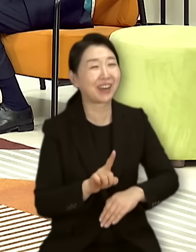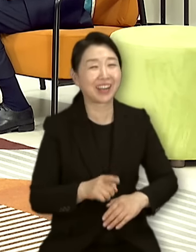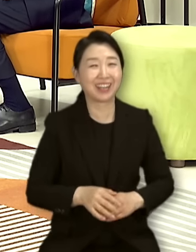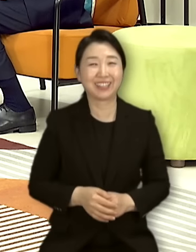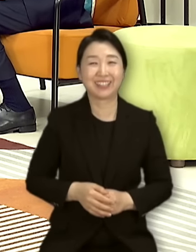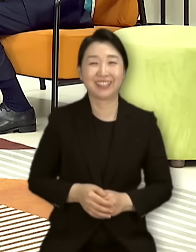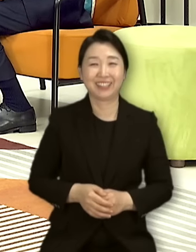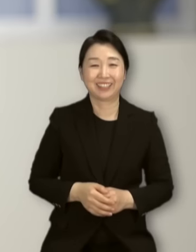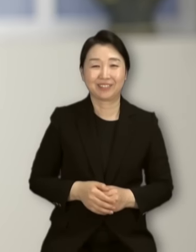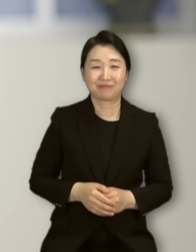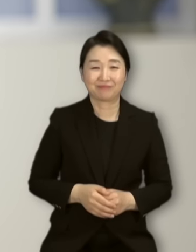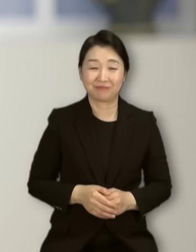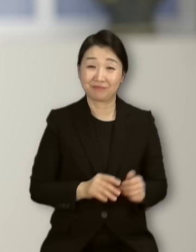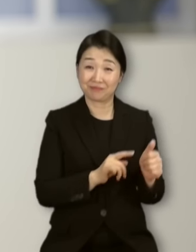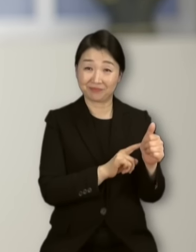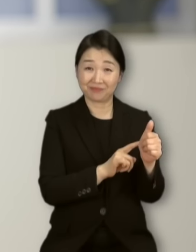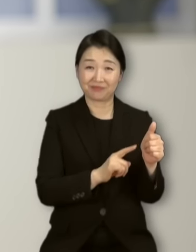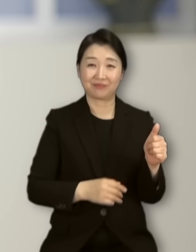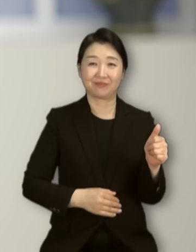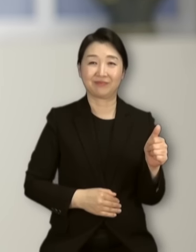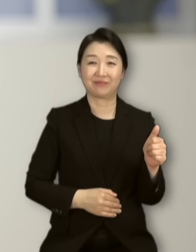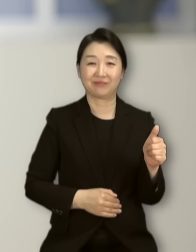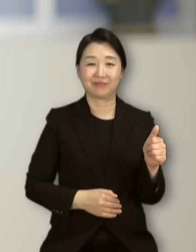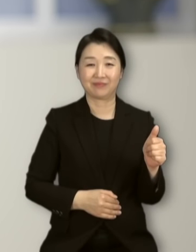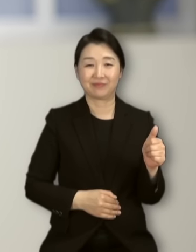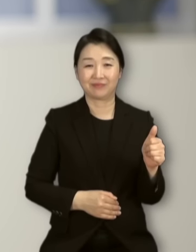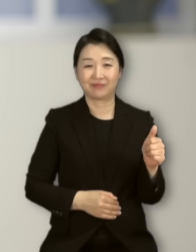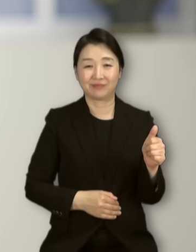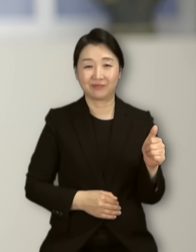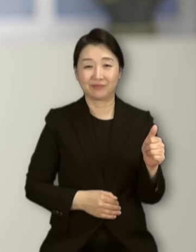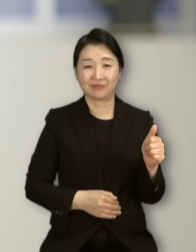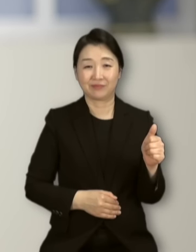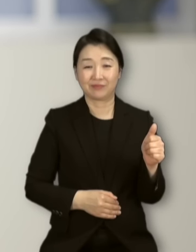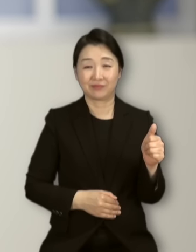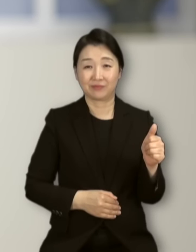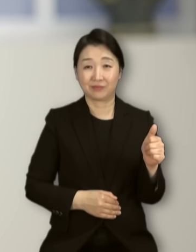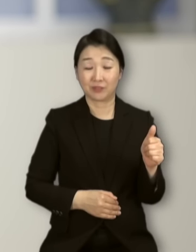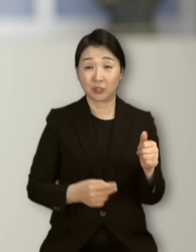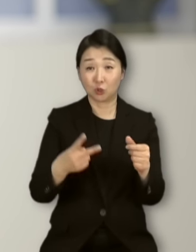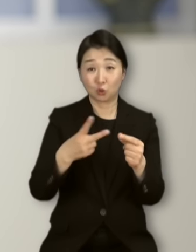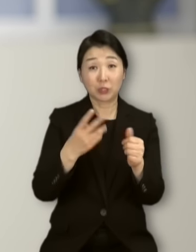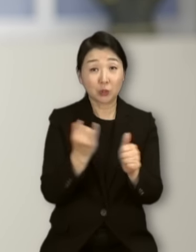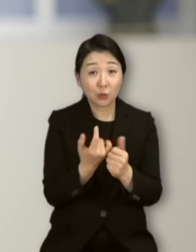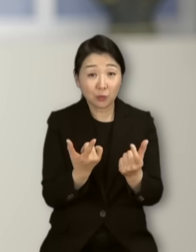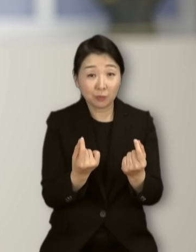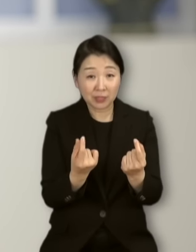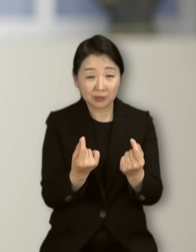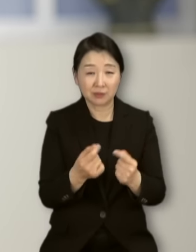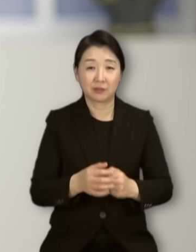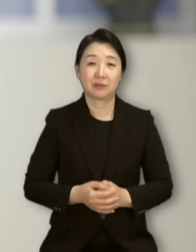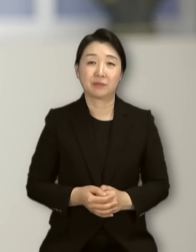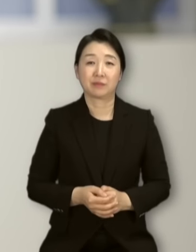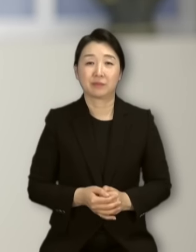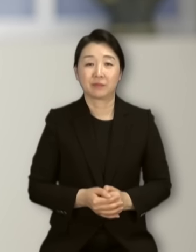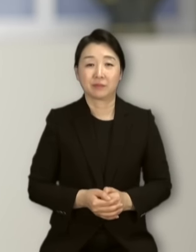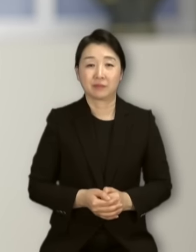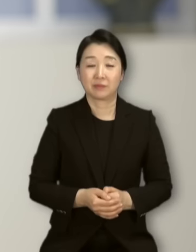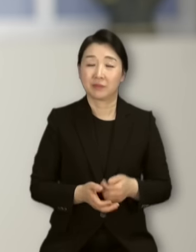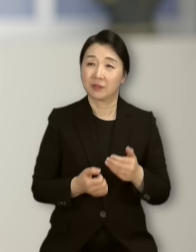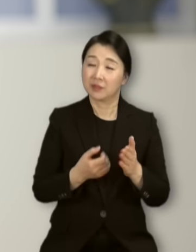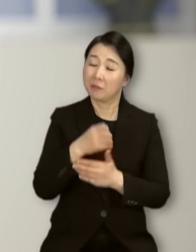아니 근데 병원 씨 같은 경우는 이렇게 재혼 이시잖아요 그렇기 때문에 조금